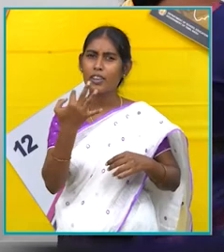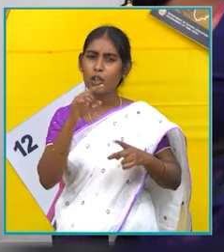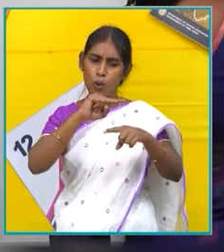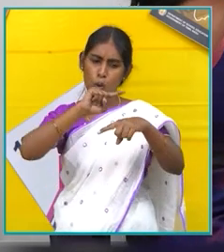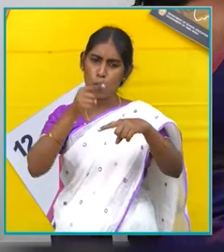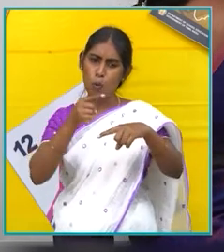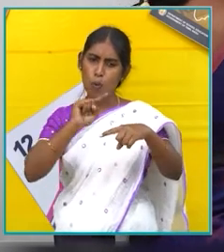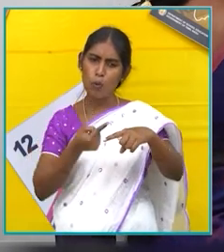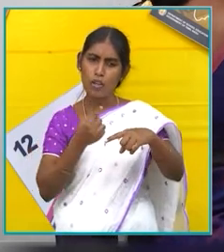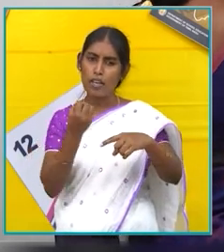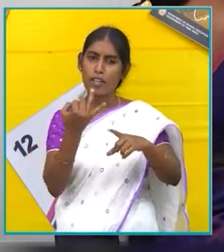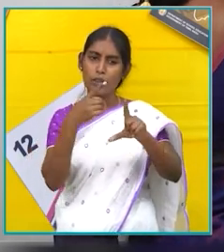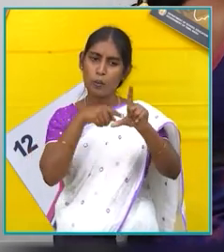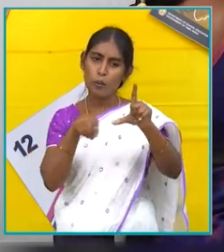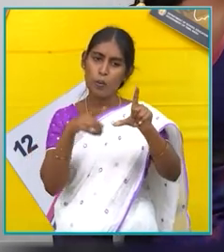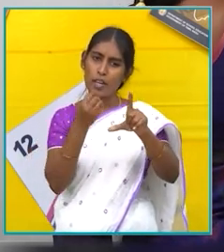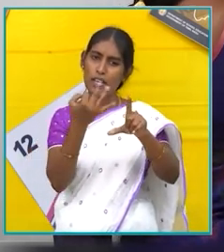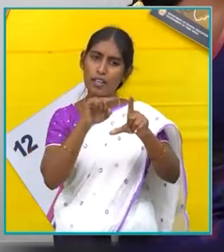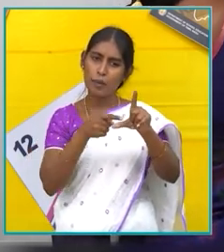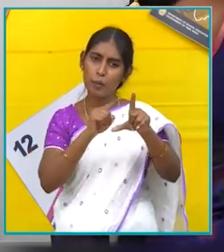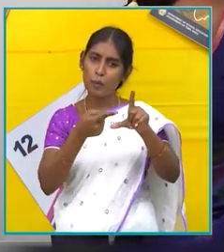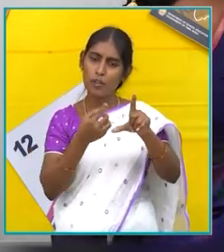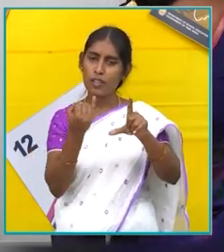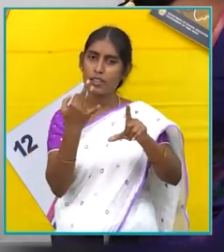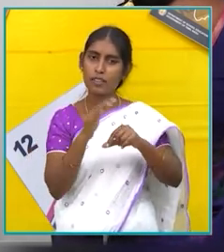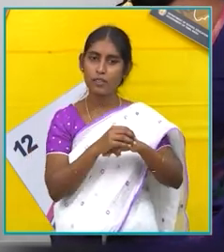உருவாக்கும் அப்படின்னு பார்த்தீங்கன்னா, 8 கோணங்களை உருவாக்கும்.